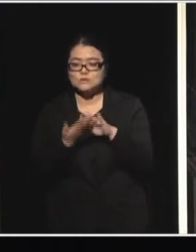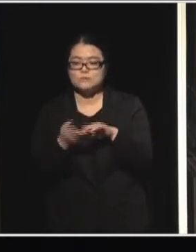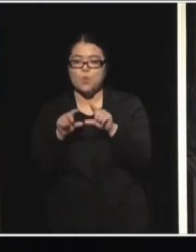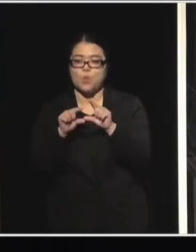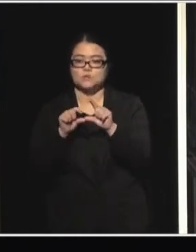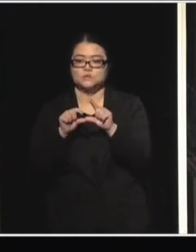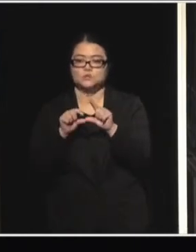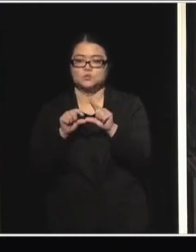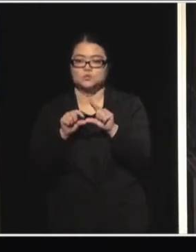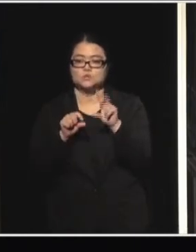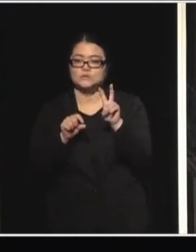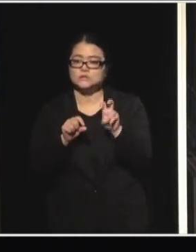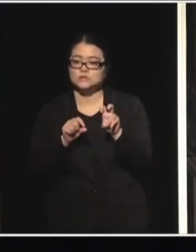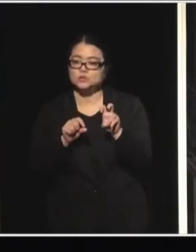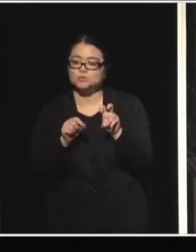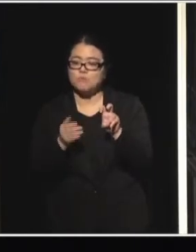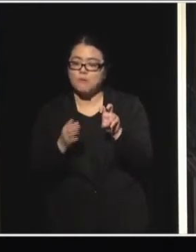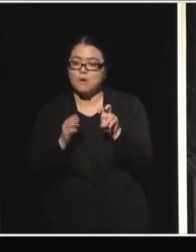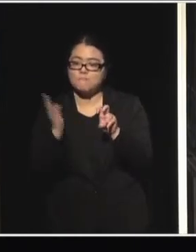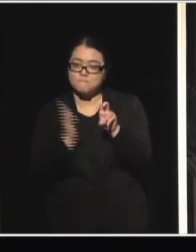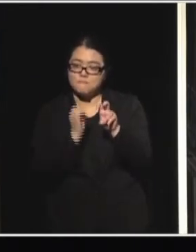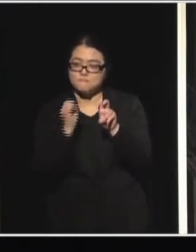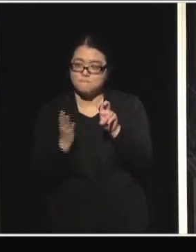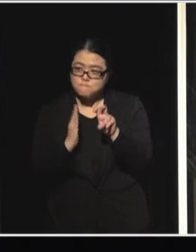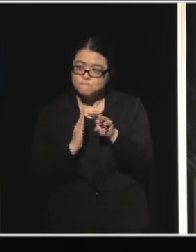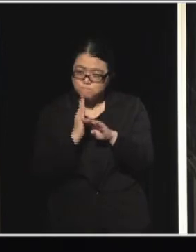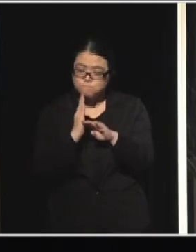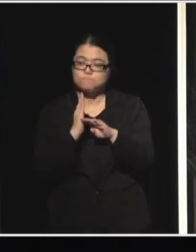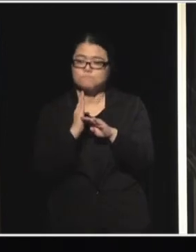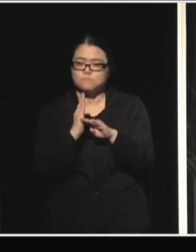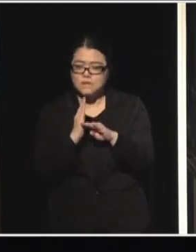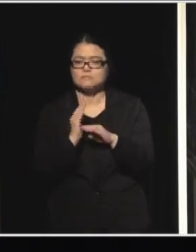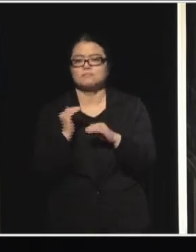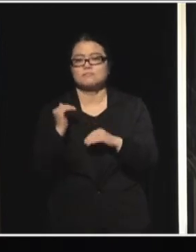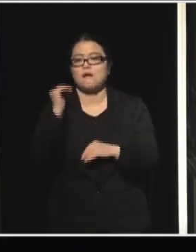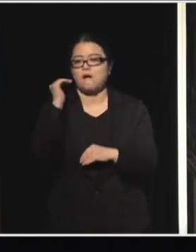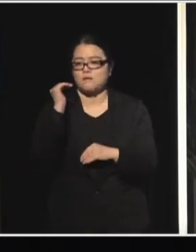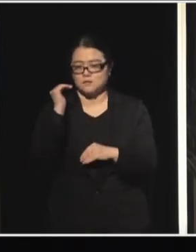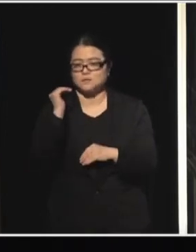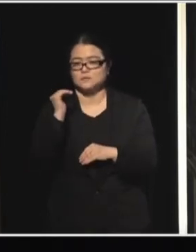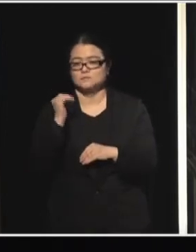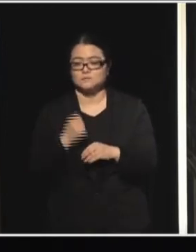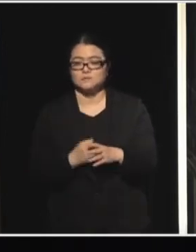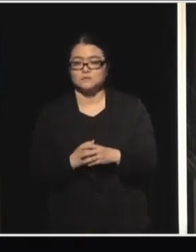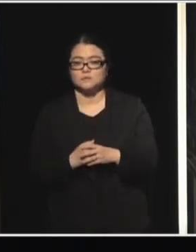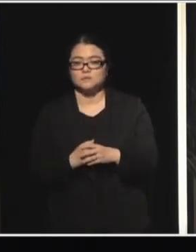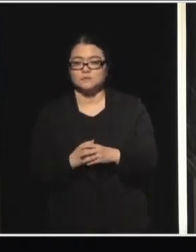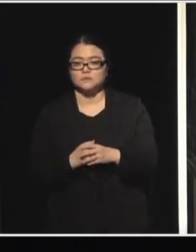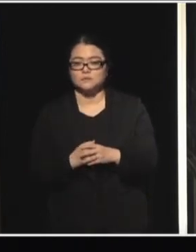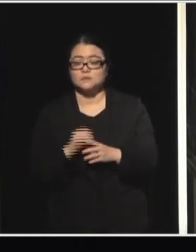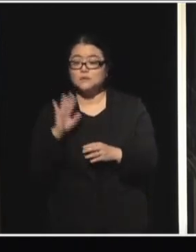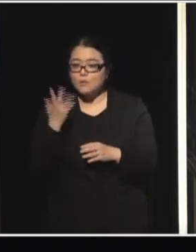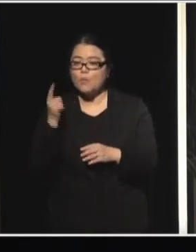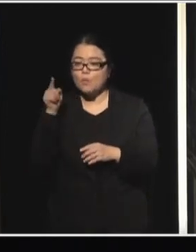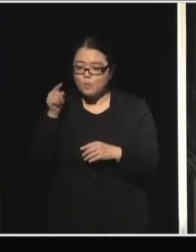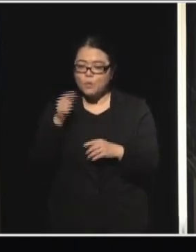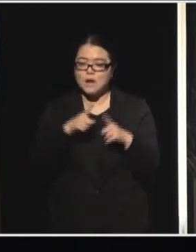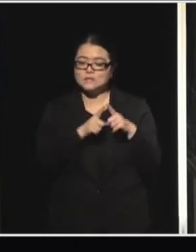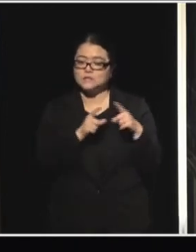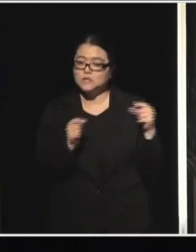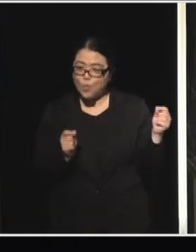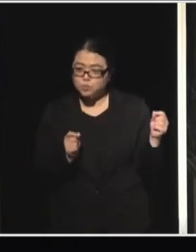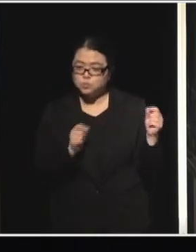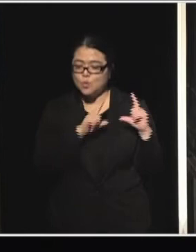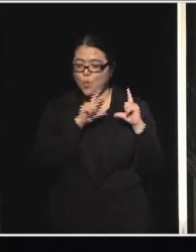高い数字というふうに言えるかと思いますがこの中で実は日本から報告は入っておりませんしおぼに